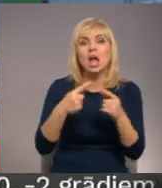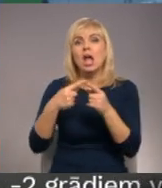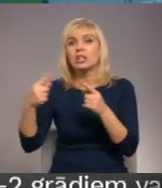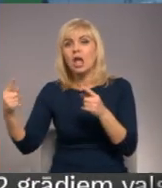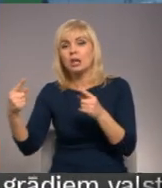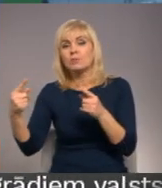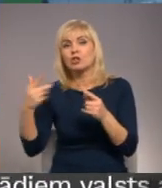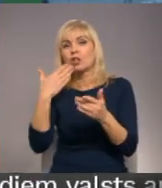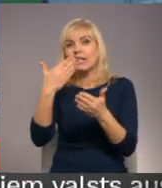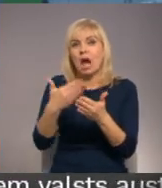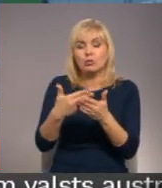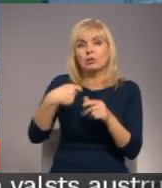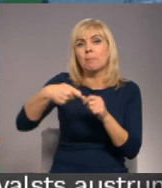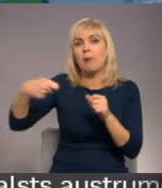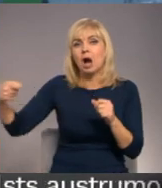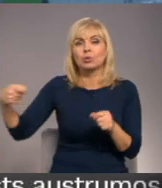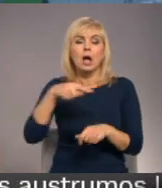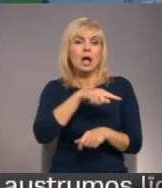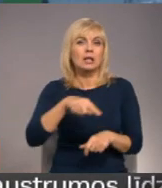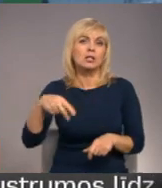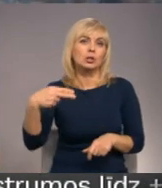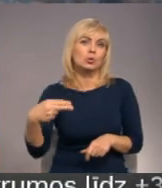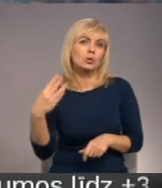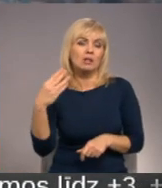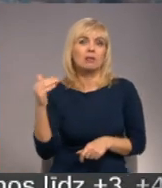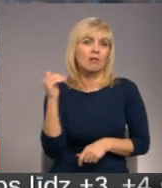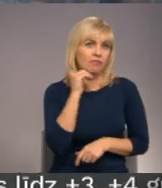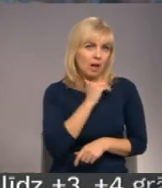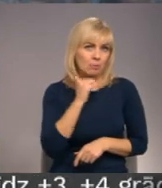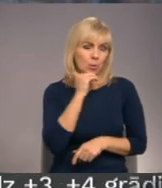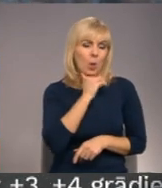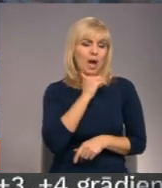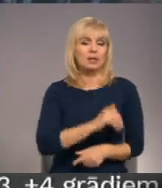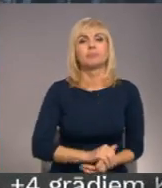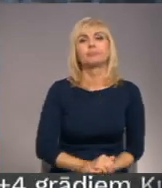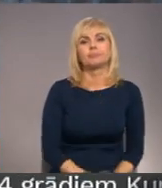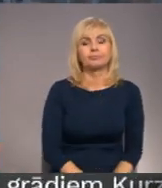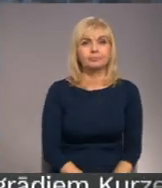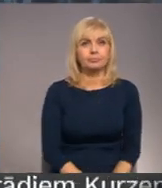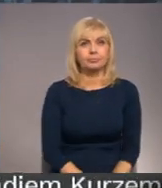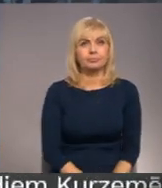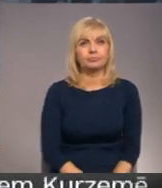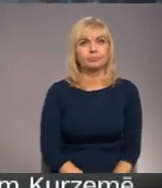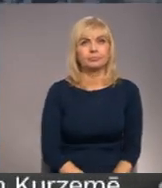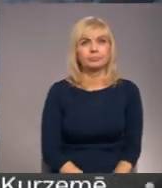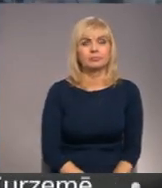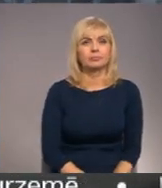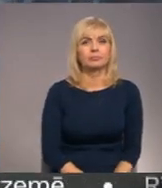ierosinājumu iesniegšanai pagarināts līdz 24. februārim. Ausma Sprukta, Roberts Kalniņš, Latgales reģionālā televīzija.